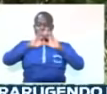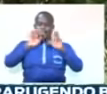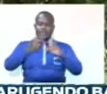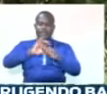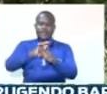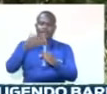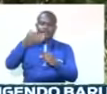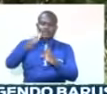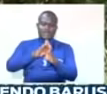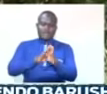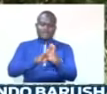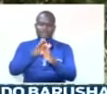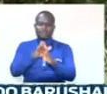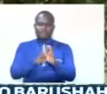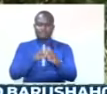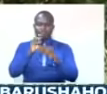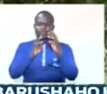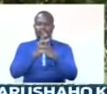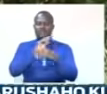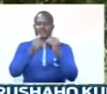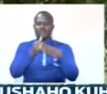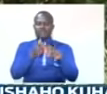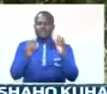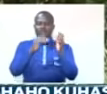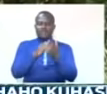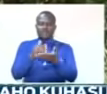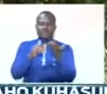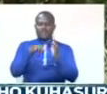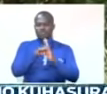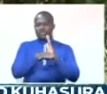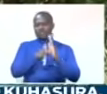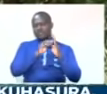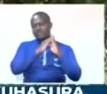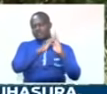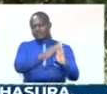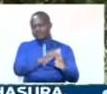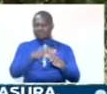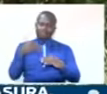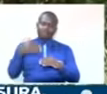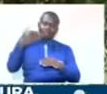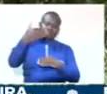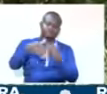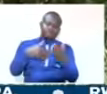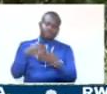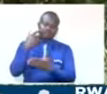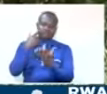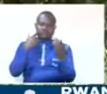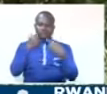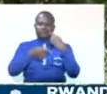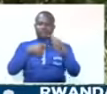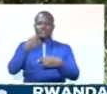igenda icisha make ku isi yose ndetse nuko gahunda zo kwikumira zigenda